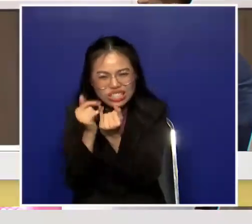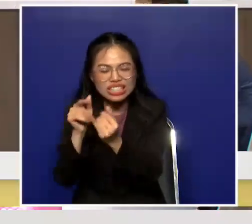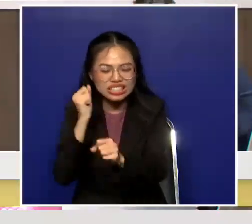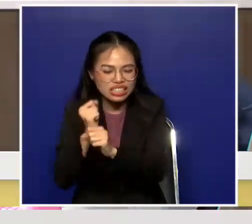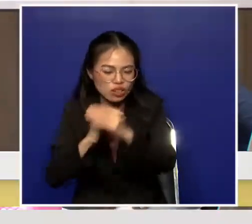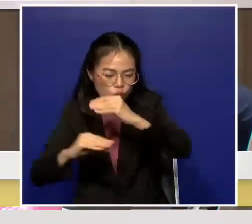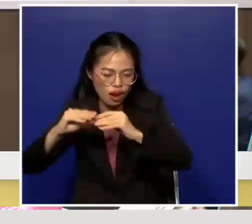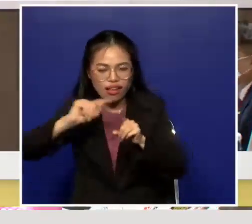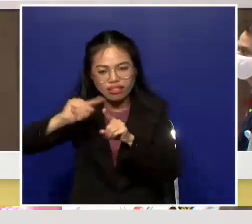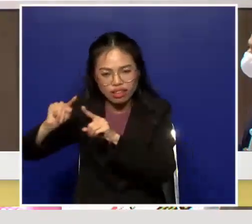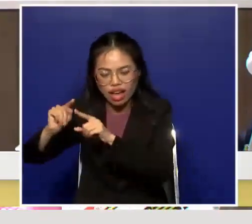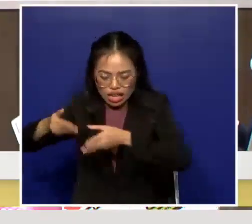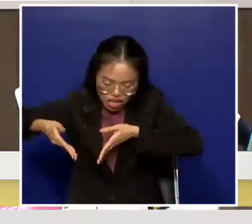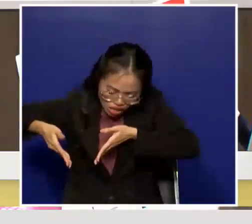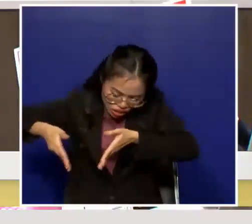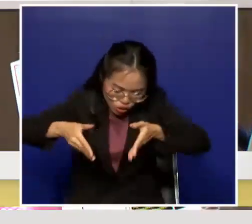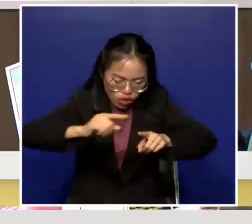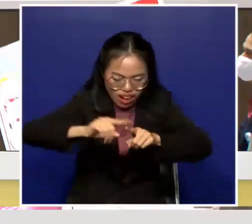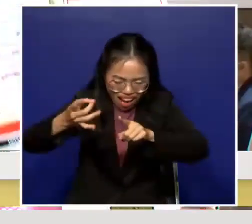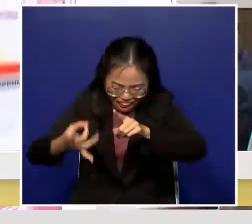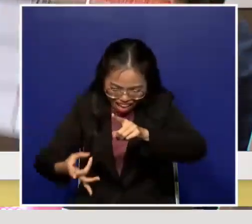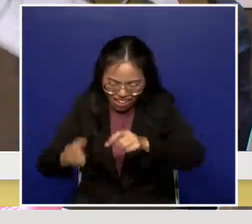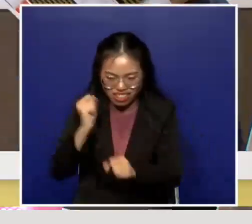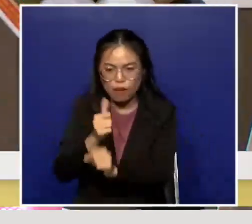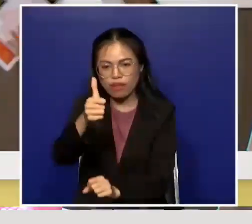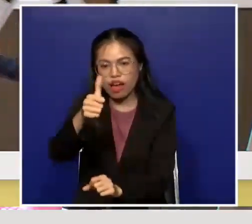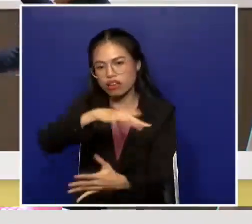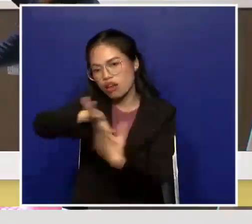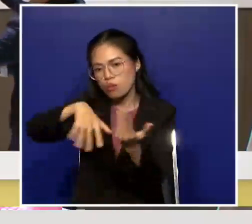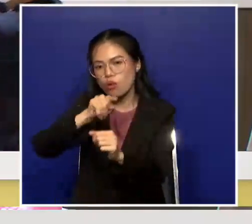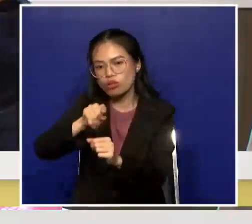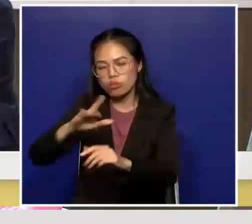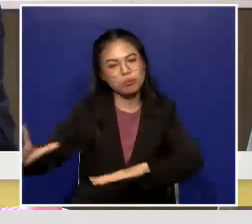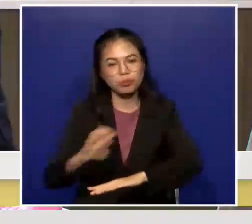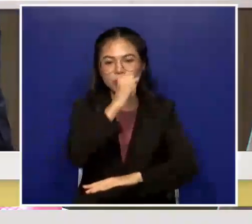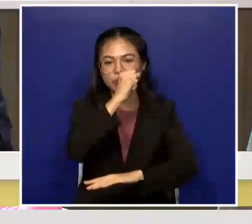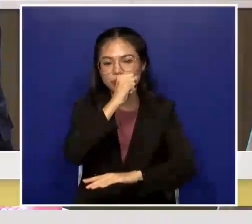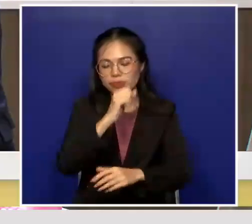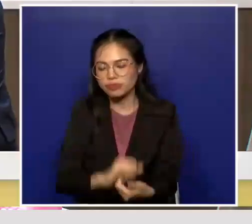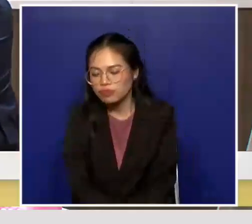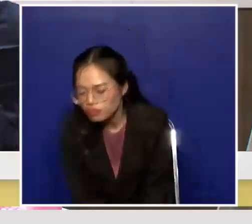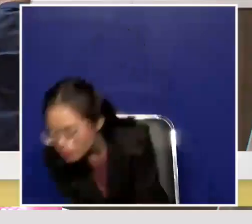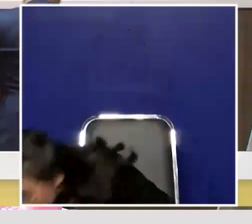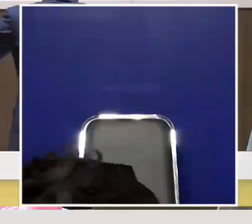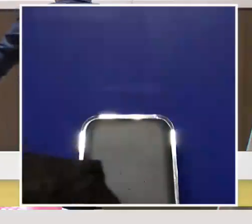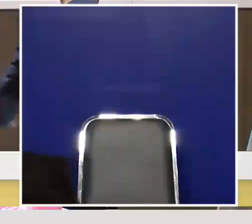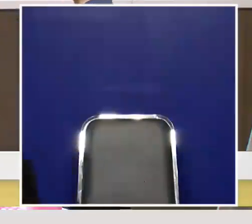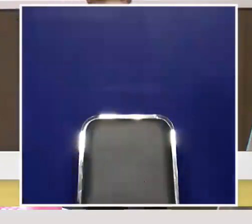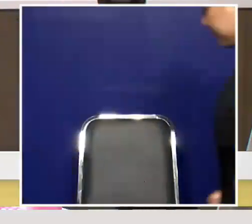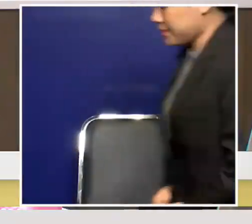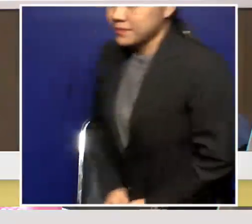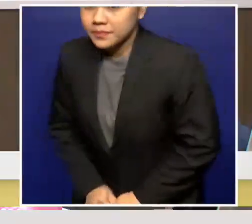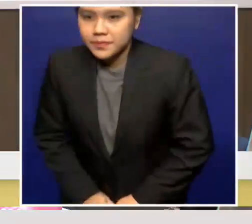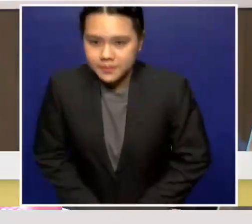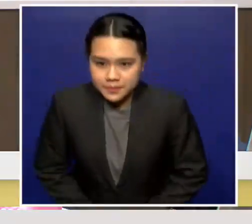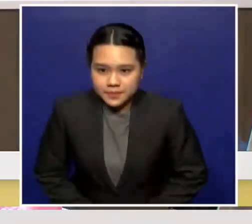เลยจะตัดถนนอะไรคนนี้ได้หมดเลยครับอ้าวต่อสิ่งที่ผมอยากจะบอกก็คือว่าดูนะอย่